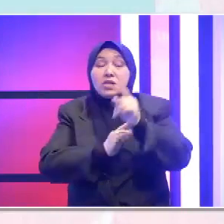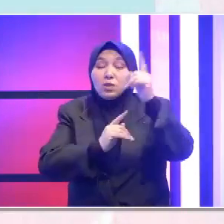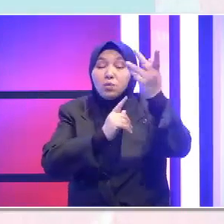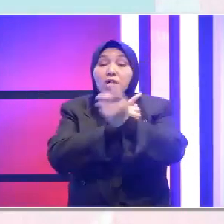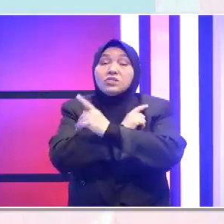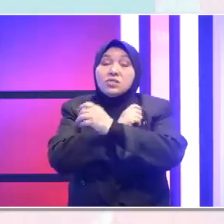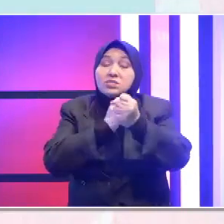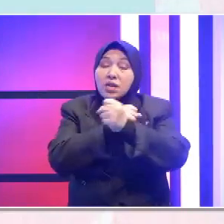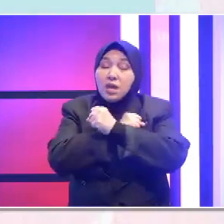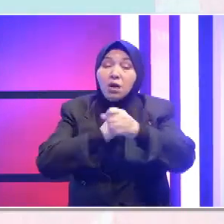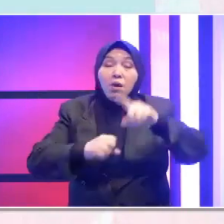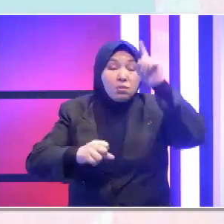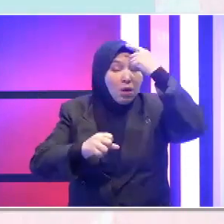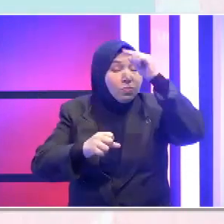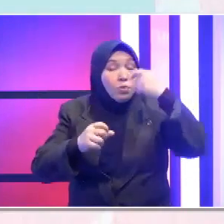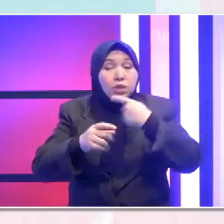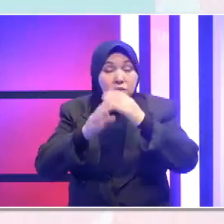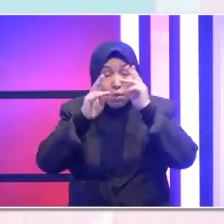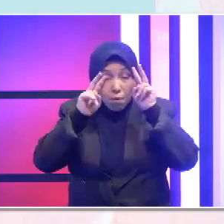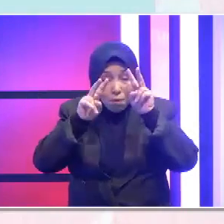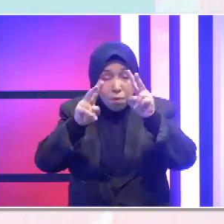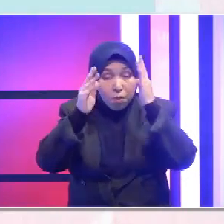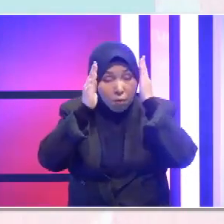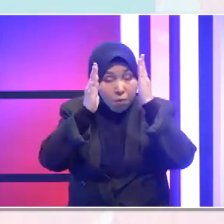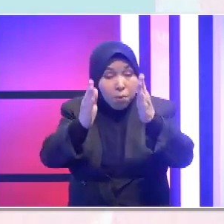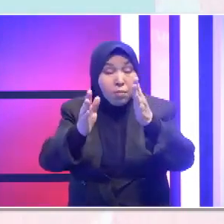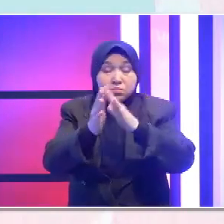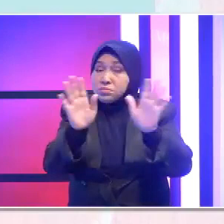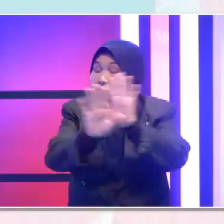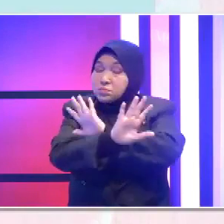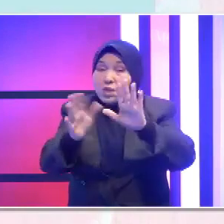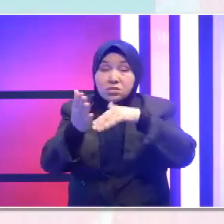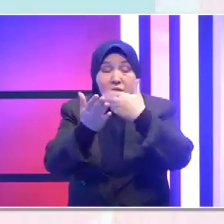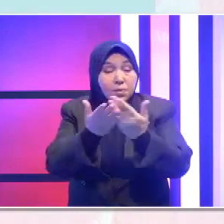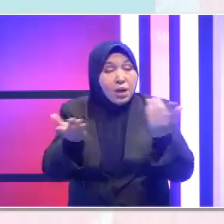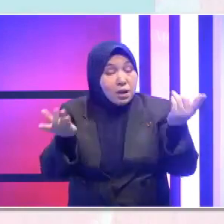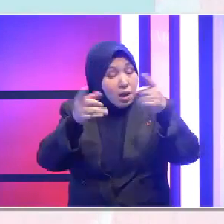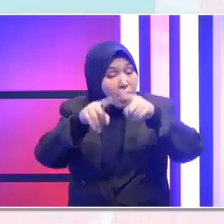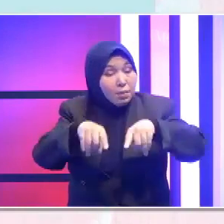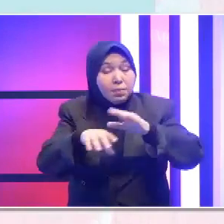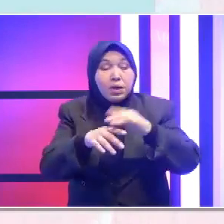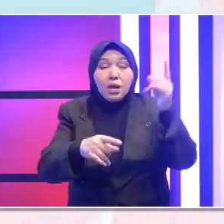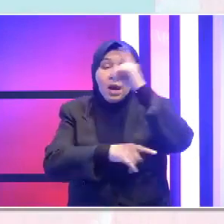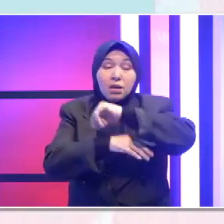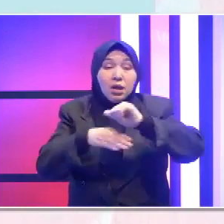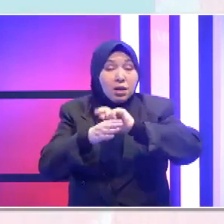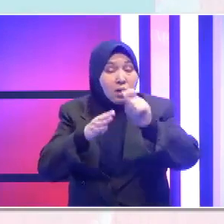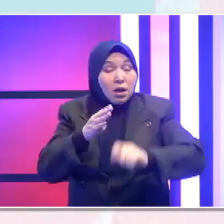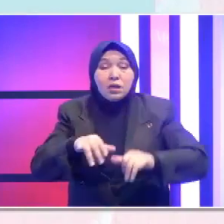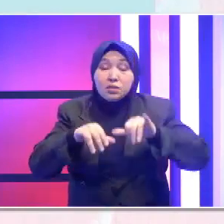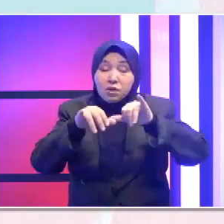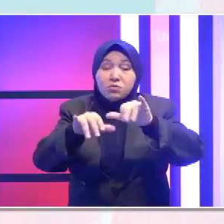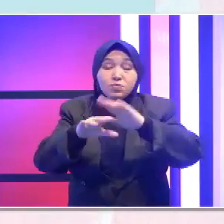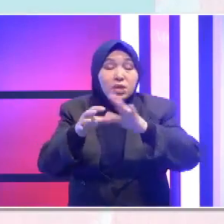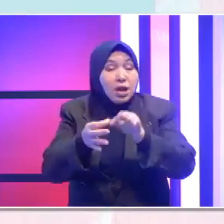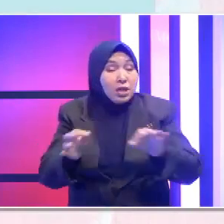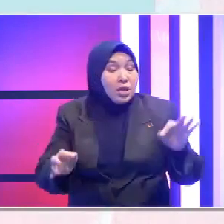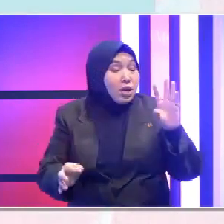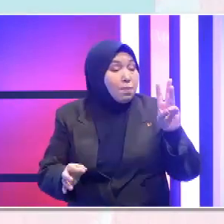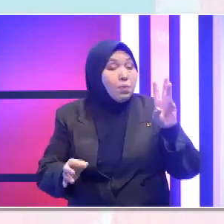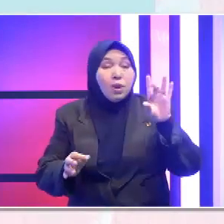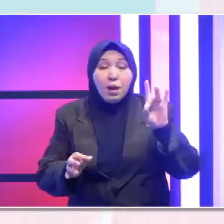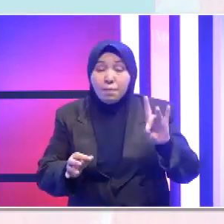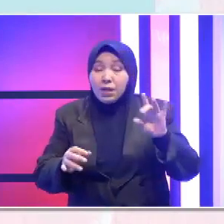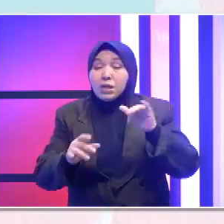sayang Allah untuk kita ambil perhatian jangan Hai ianya berlaku di hari hari kiamat nanti diteruskan pada ayat 68 hingga